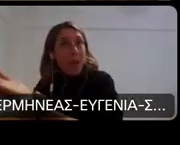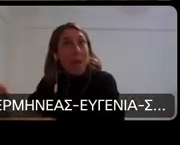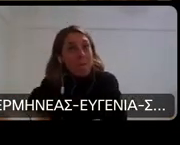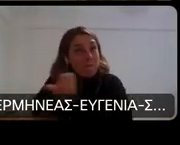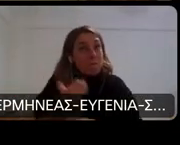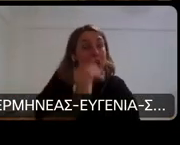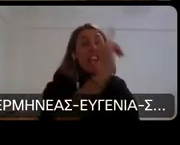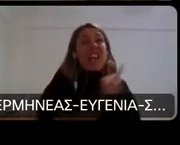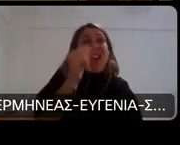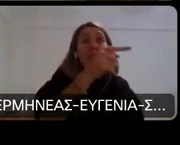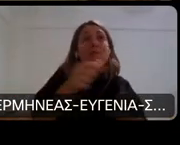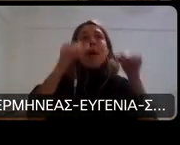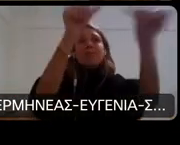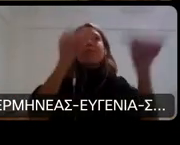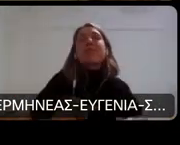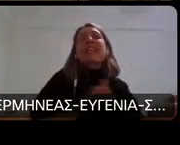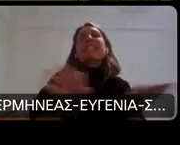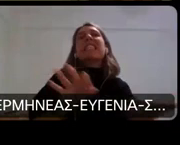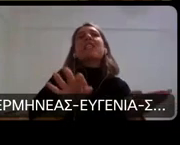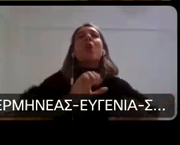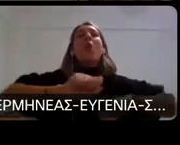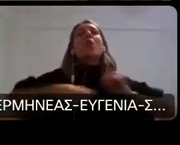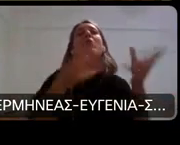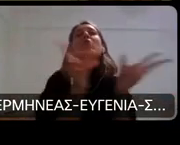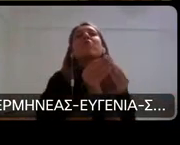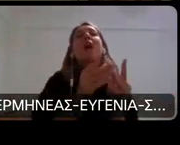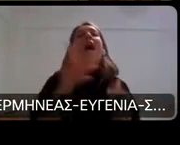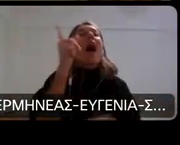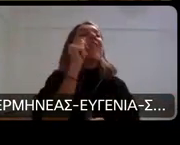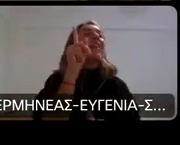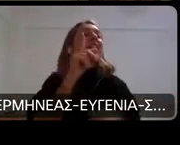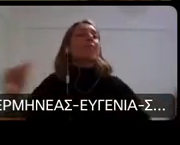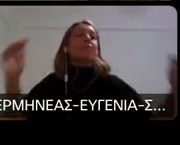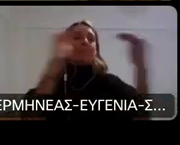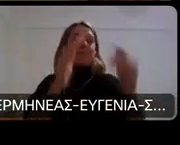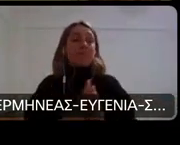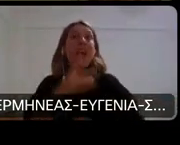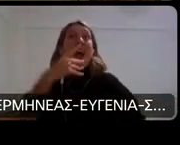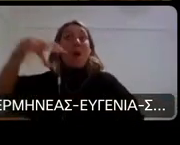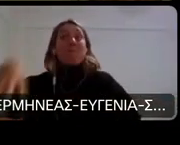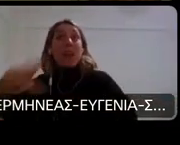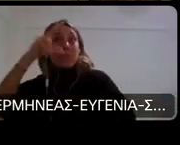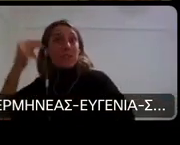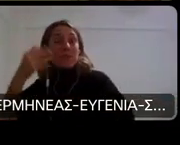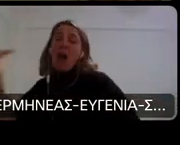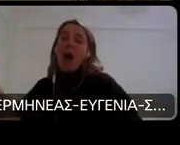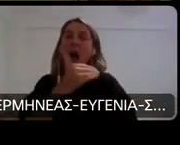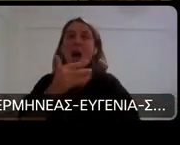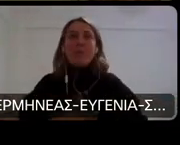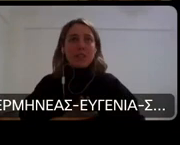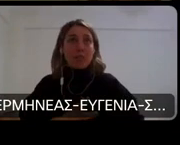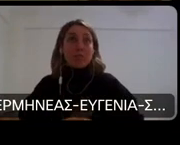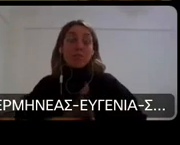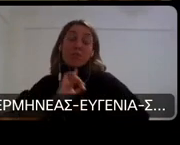στο ίδρυμά του ένα σχέδιο δράσης για την ισότητα. Αλλά και άμεσα δεσμεύονται τα πανεπιστήμια να έχουν αυτό το σχέδιο δράσης